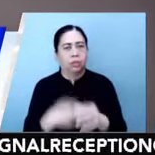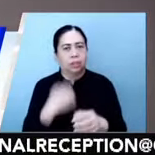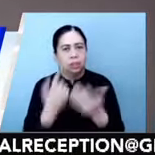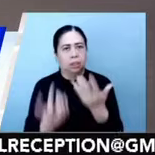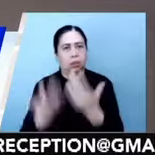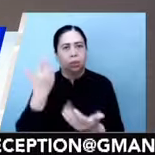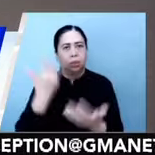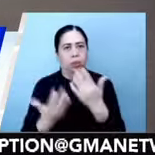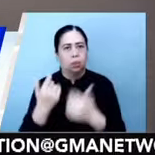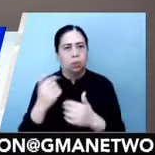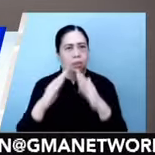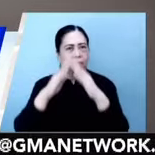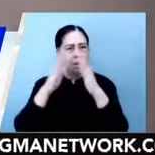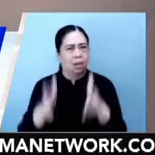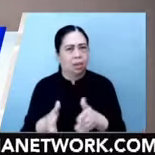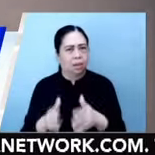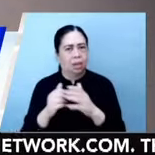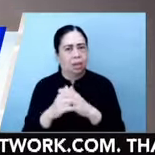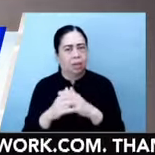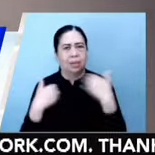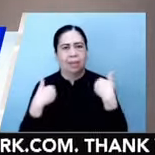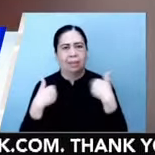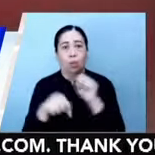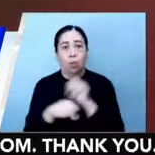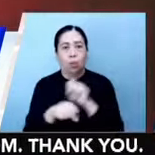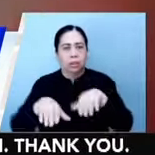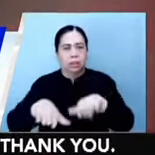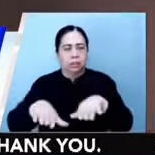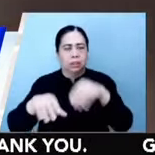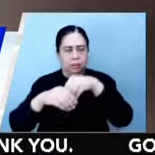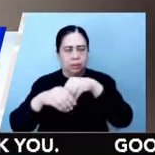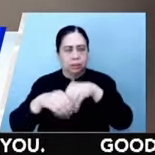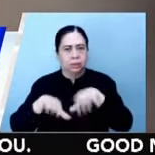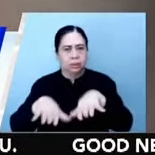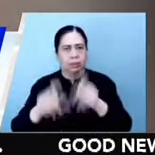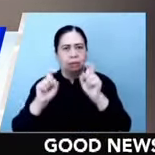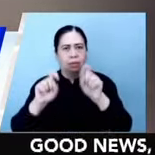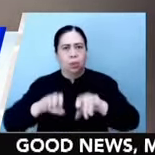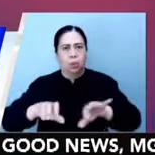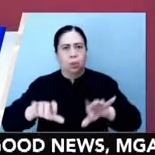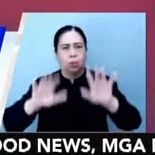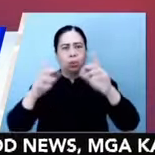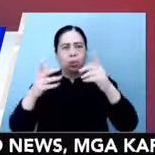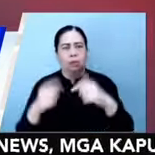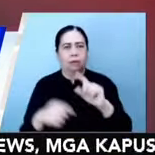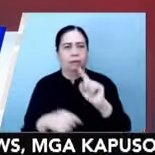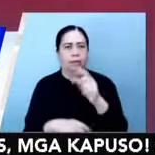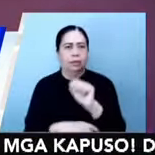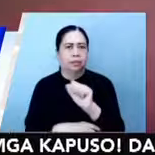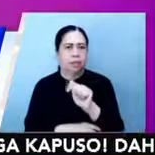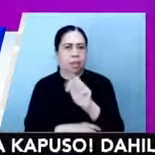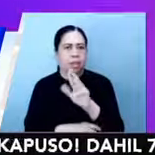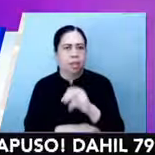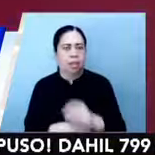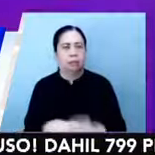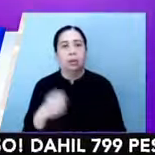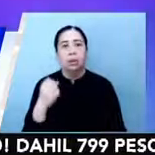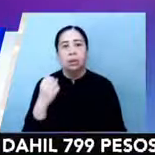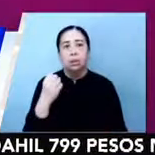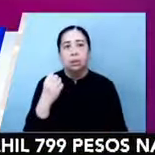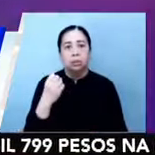bahay na may patahian. Mabilis na kumalat ang apoy. Itinaas ang unang alarma. nasa 12 fire truck ang